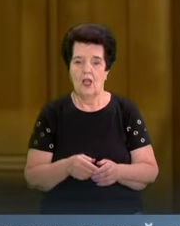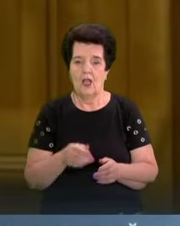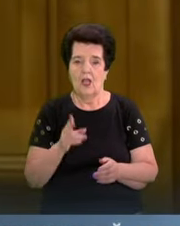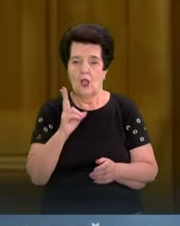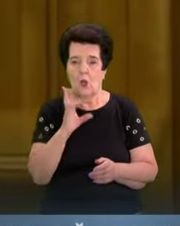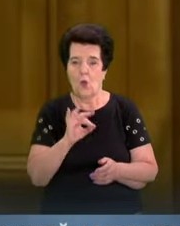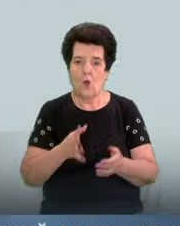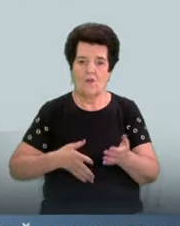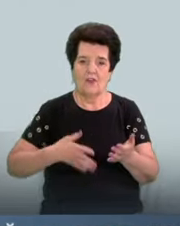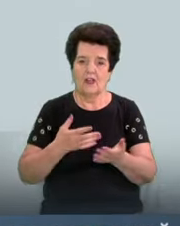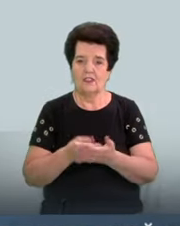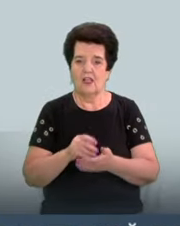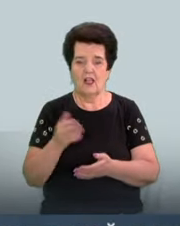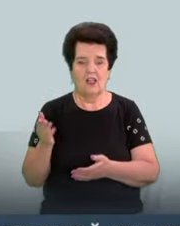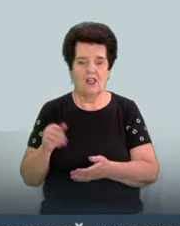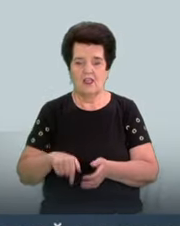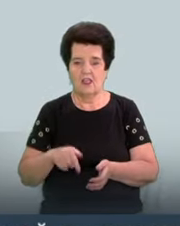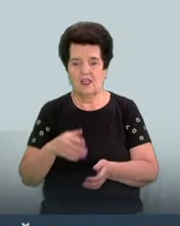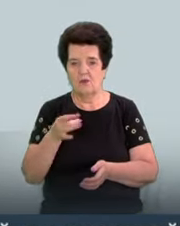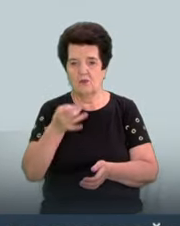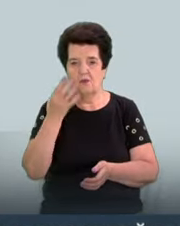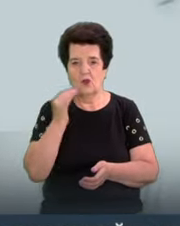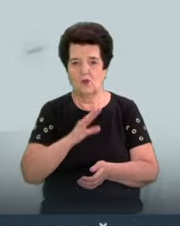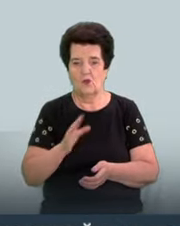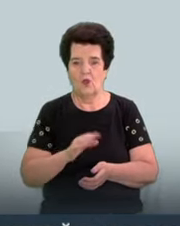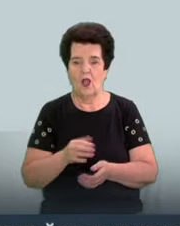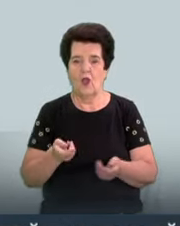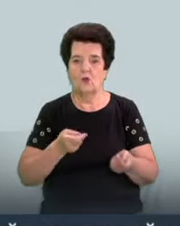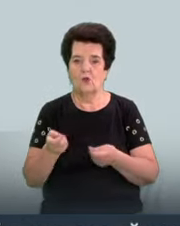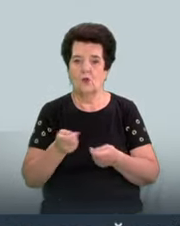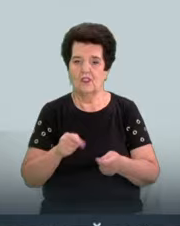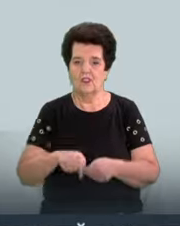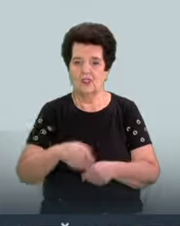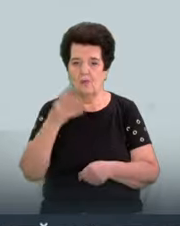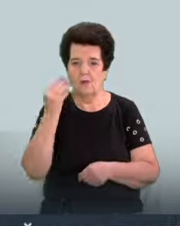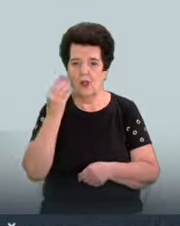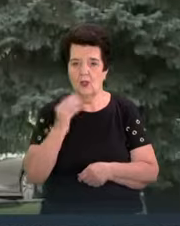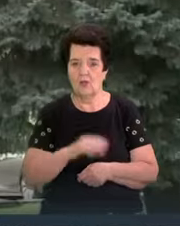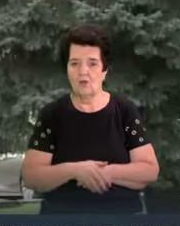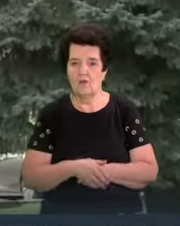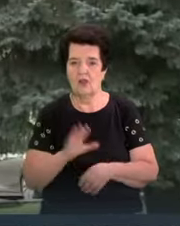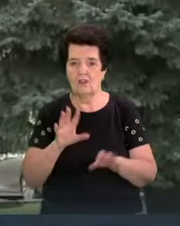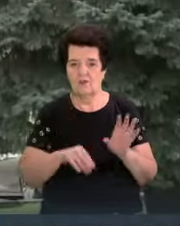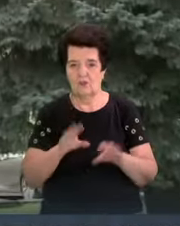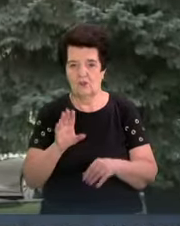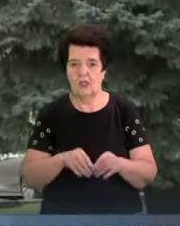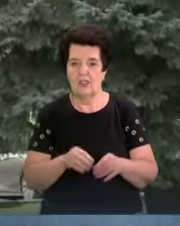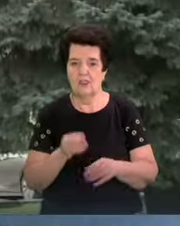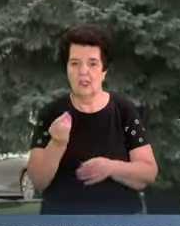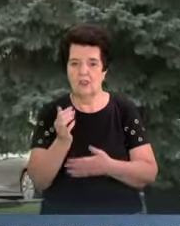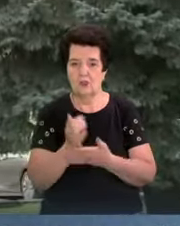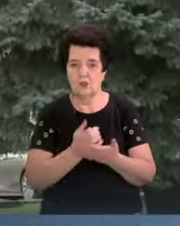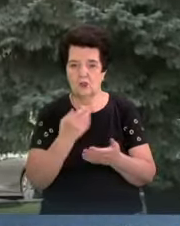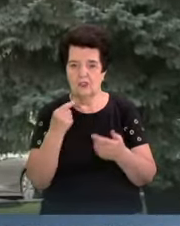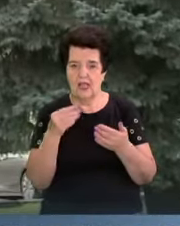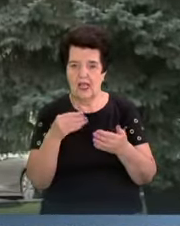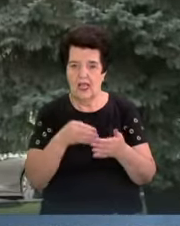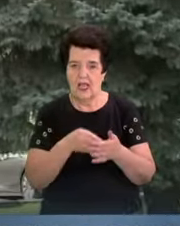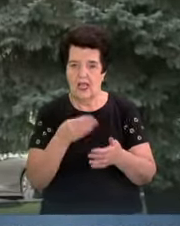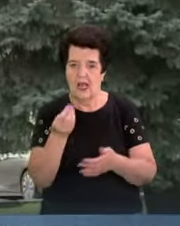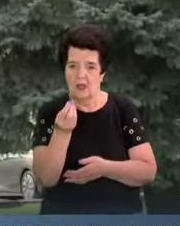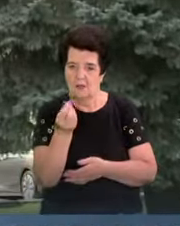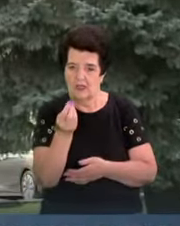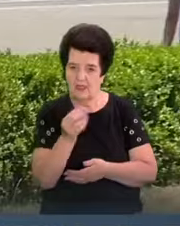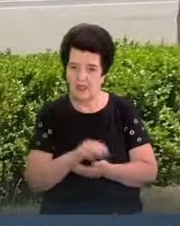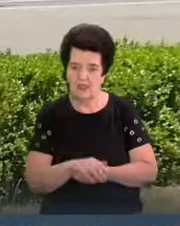din partea Republicii Moldova. Autoritățile din Moldova, ținând cont că au resurse financiare limitate, nu au